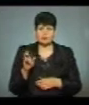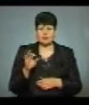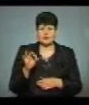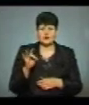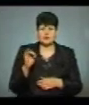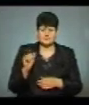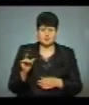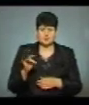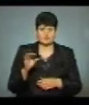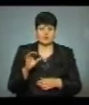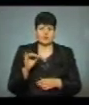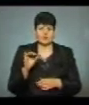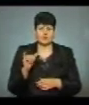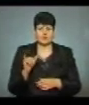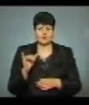Гостуля.